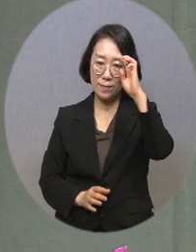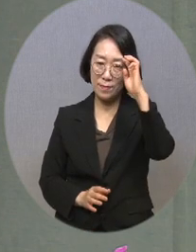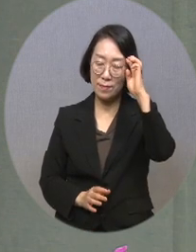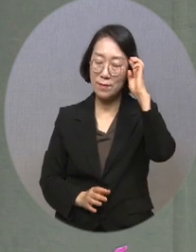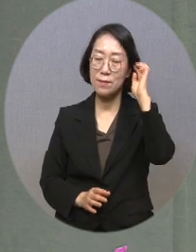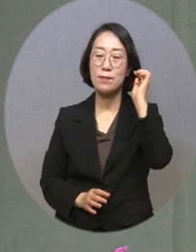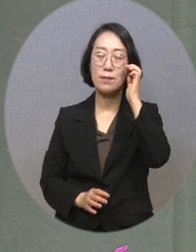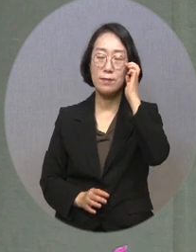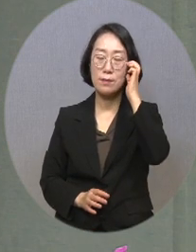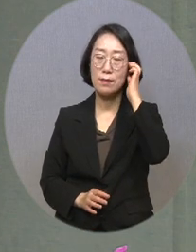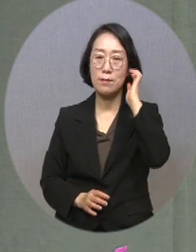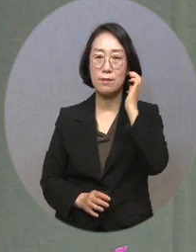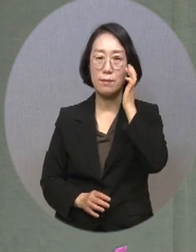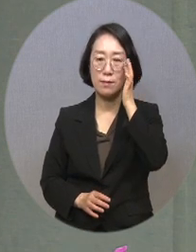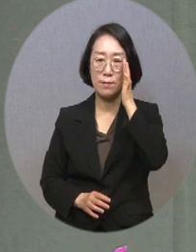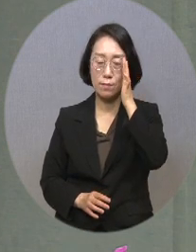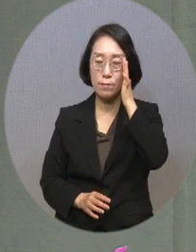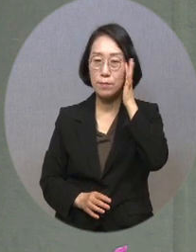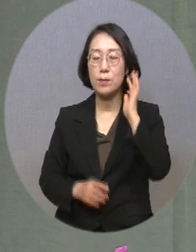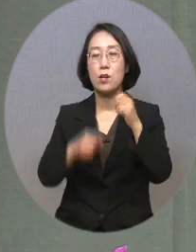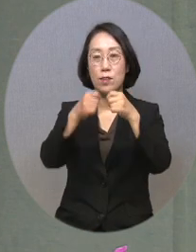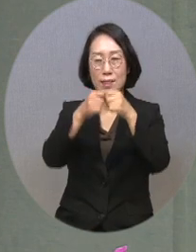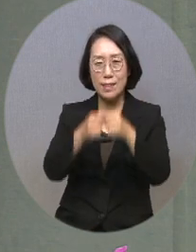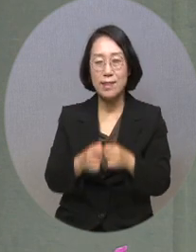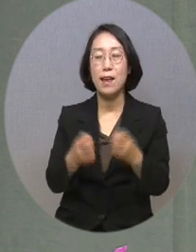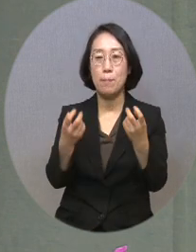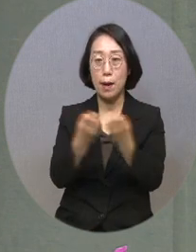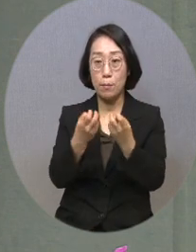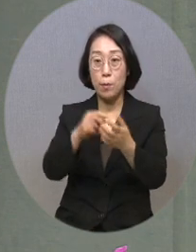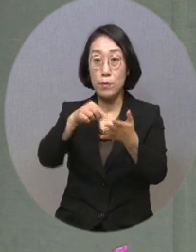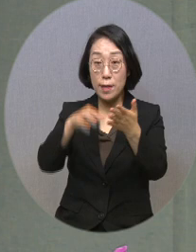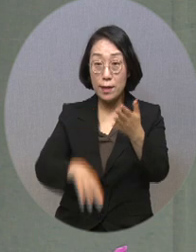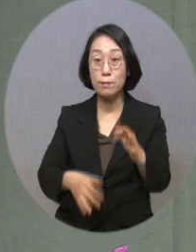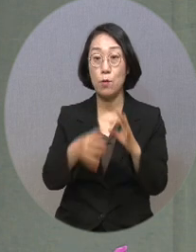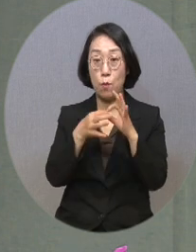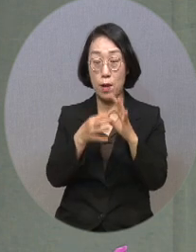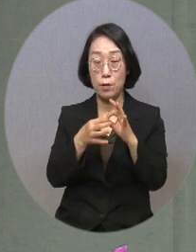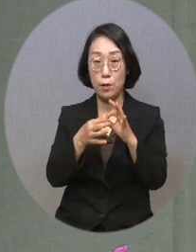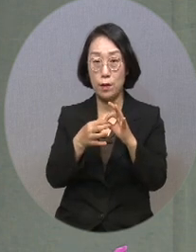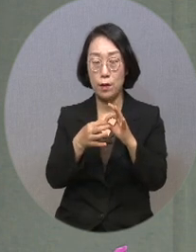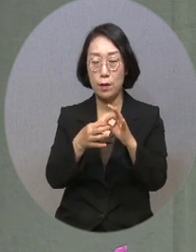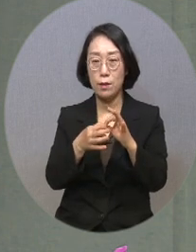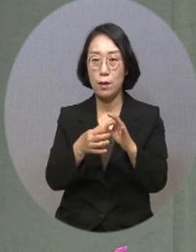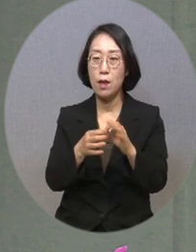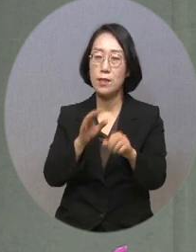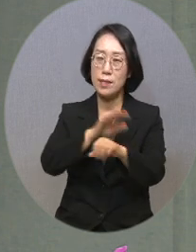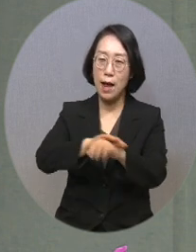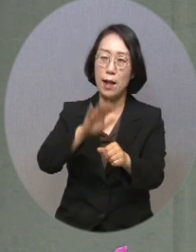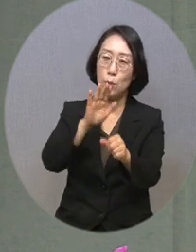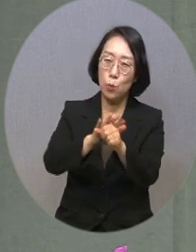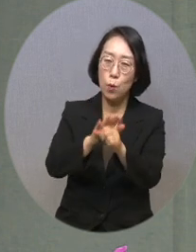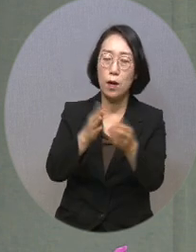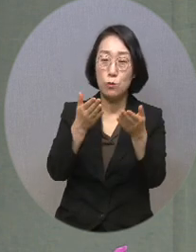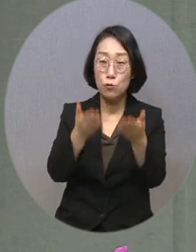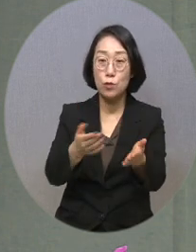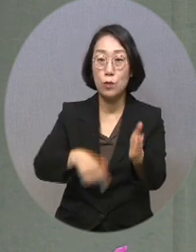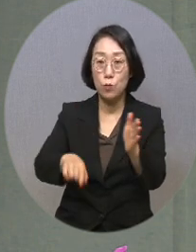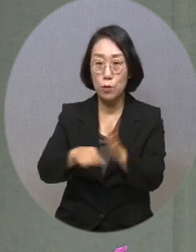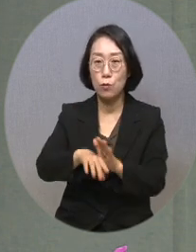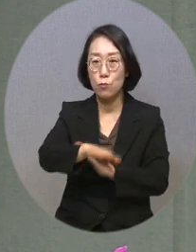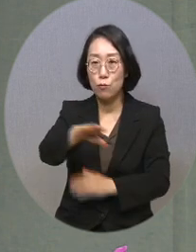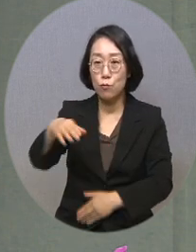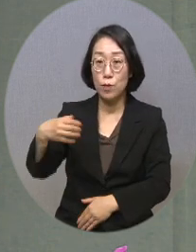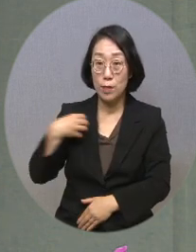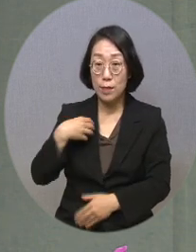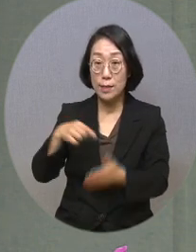가지 자세한 네. 그런 그 조세 행정에 네. 협조를 하기 위한 네. 세무사들의 역할이